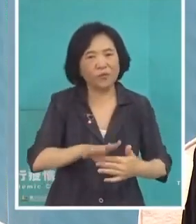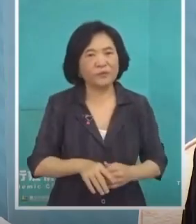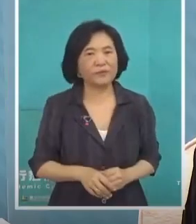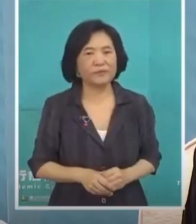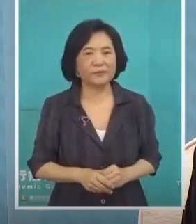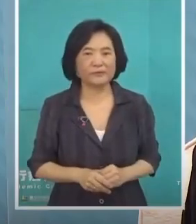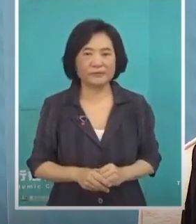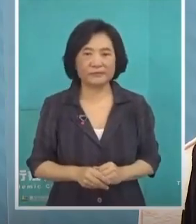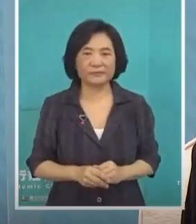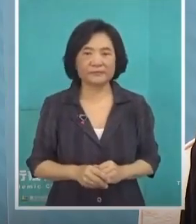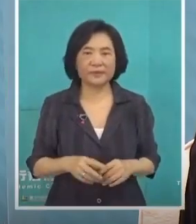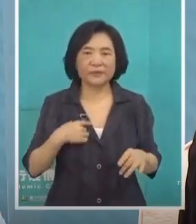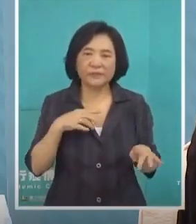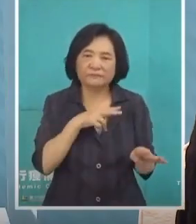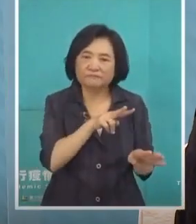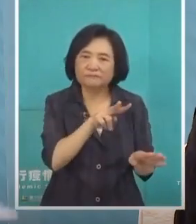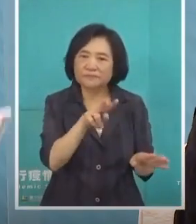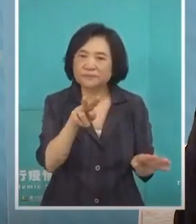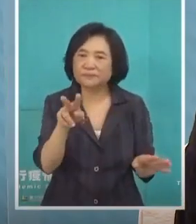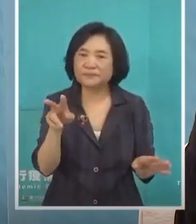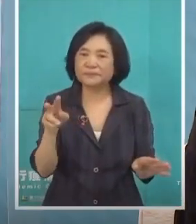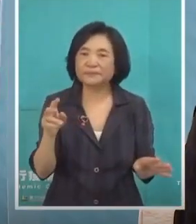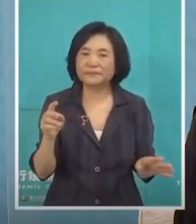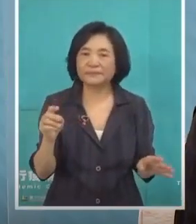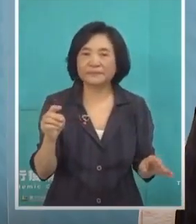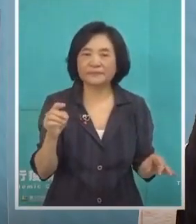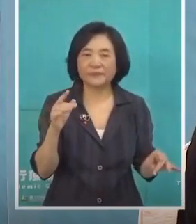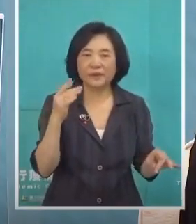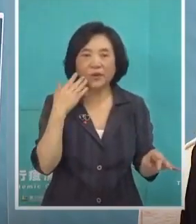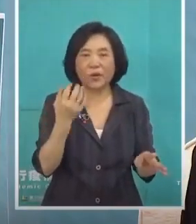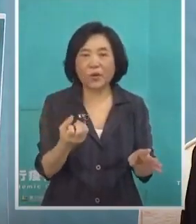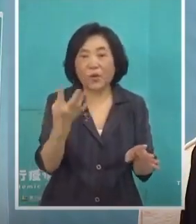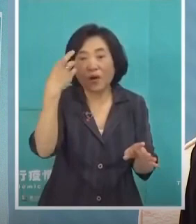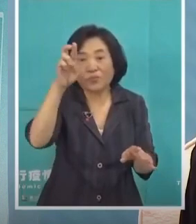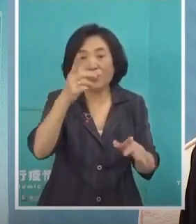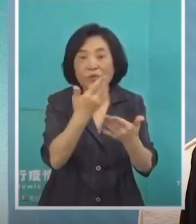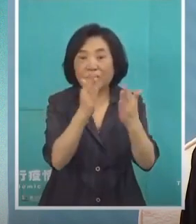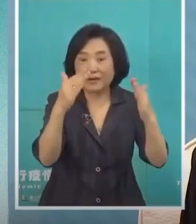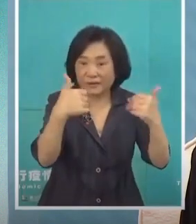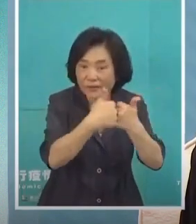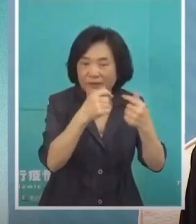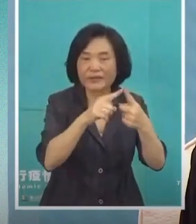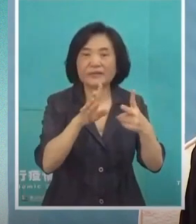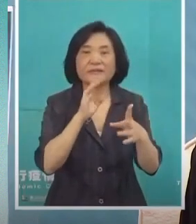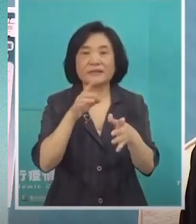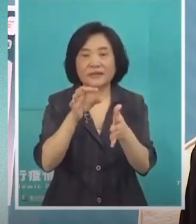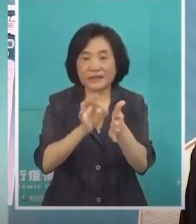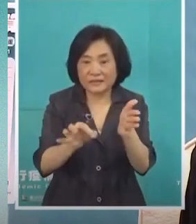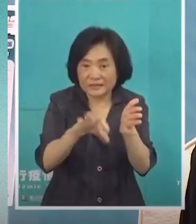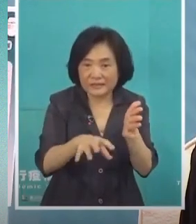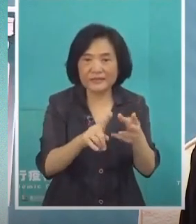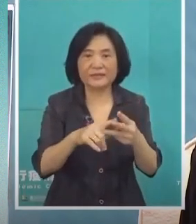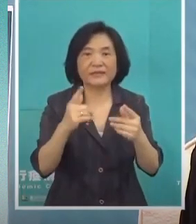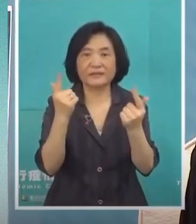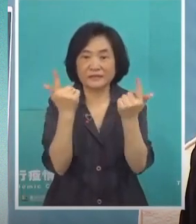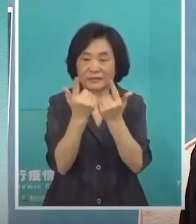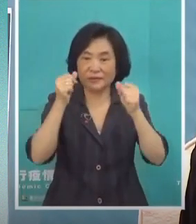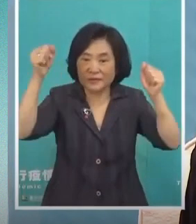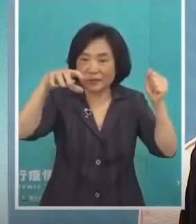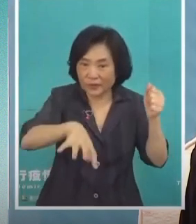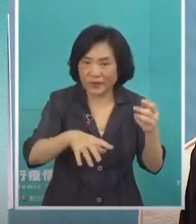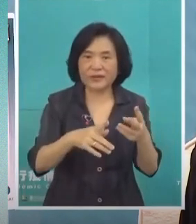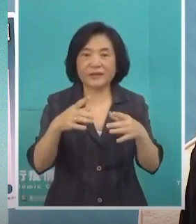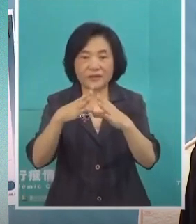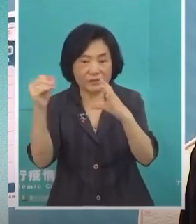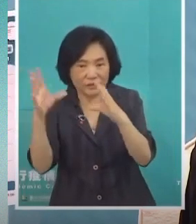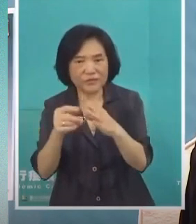道，从花博的和平篮球馆台北体育馆、小巨蛋，都是适当的